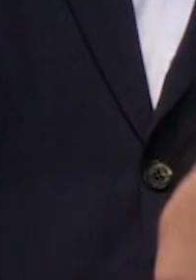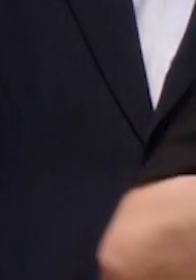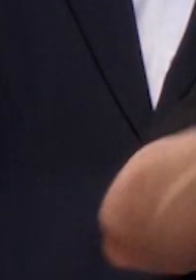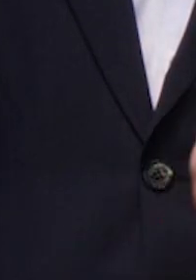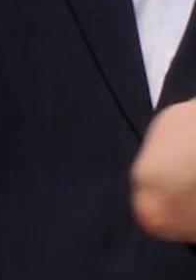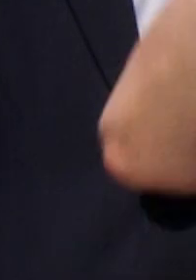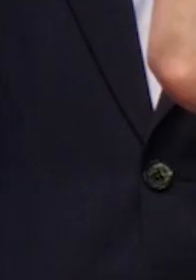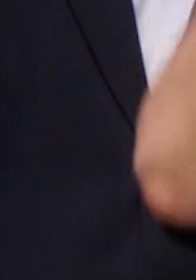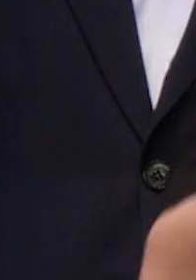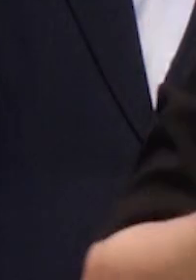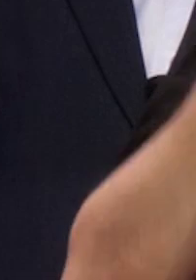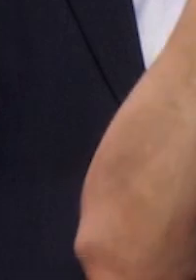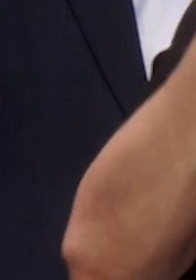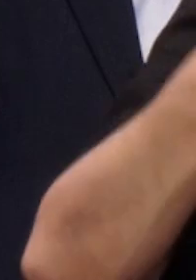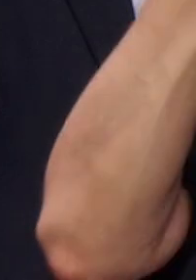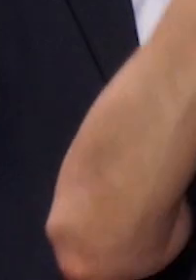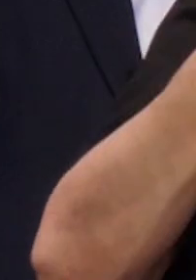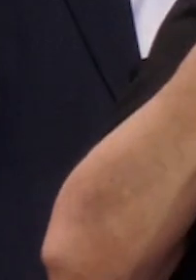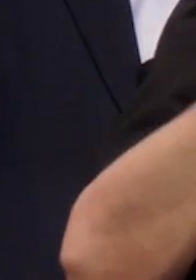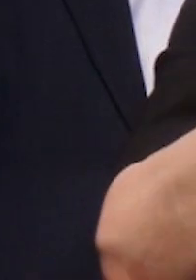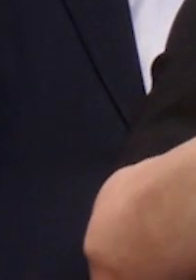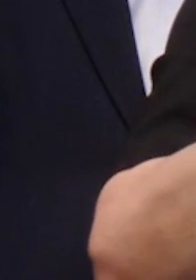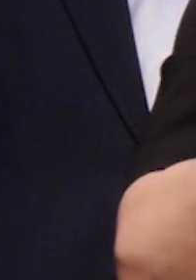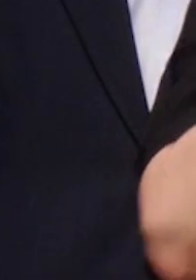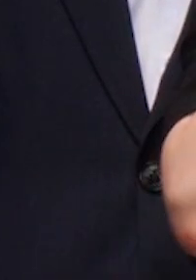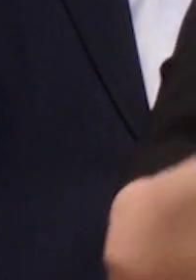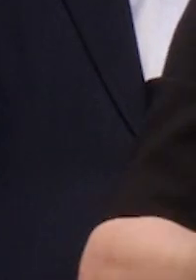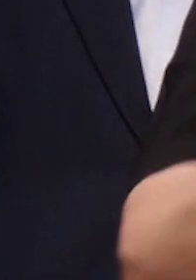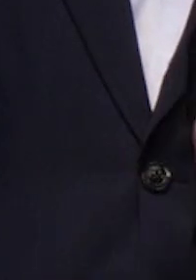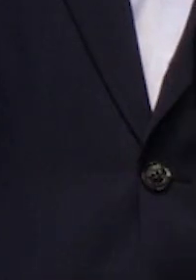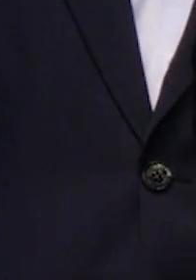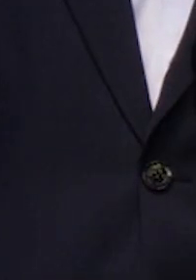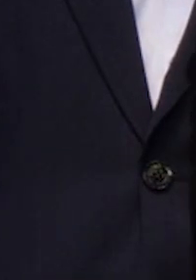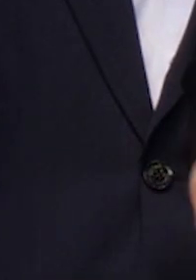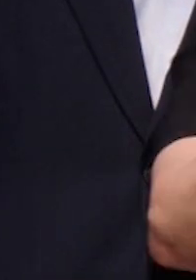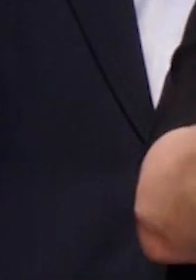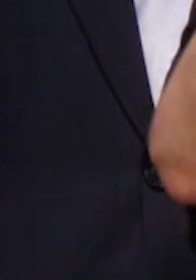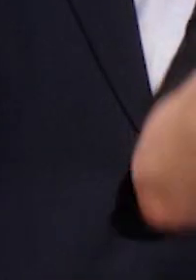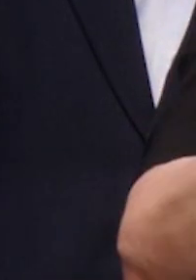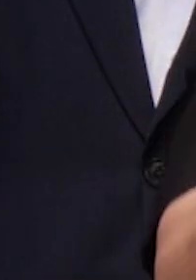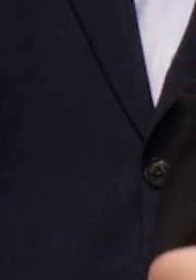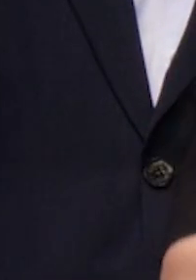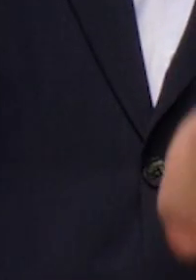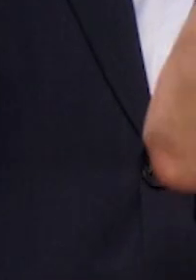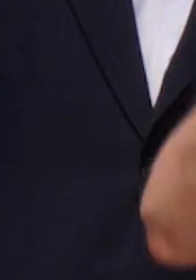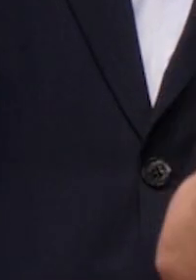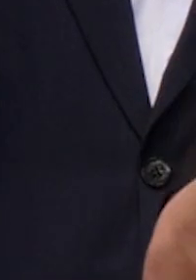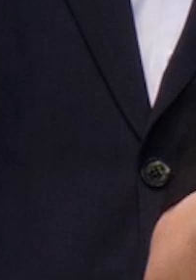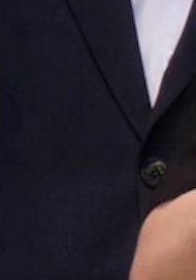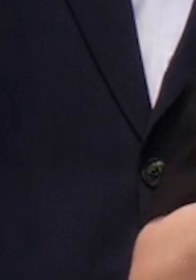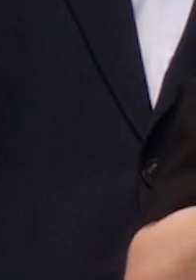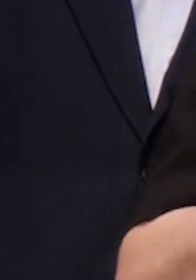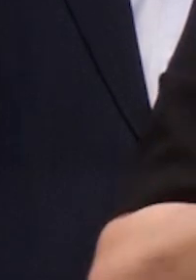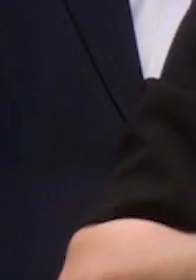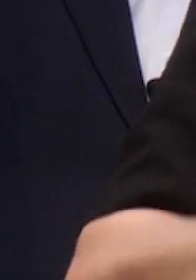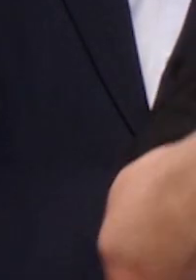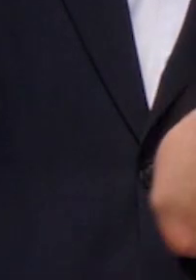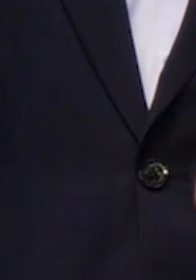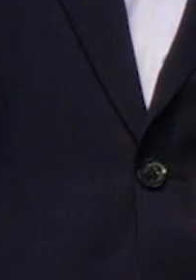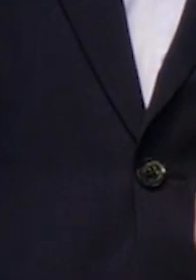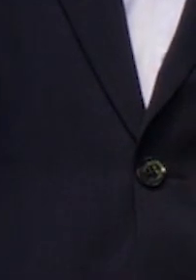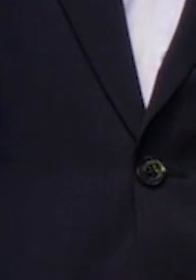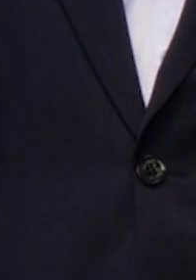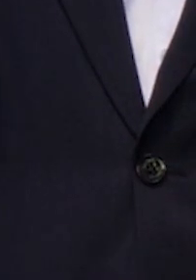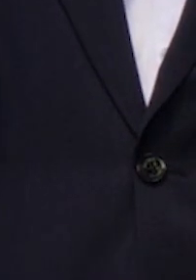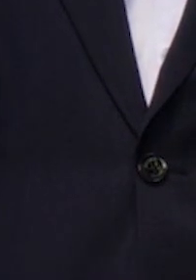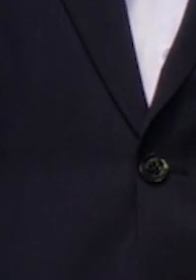우리나라 관광수지 적자는 34억 달러가 넘었습니다. 한국 관광 데이터랩과 세계관광기구 집계에